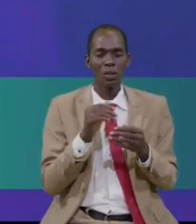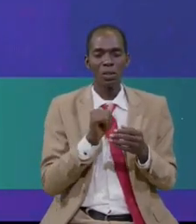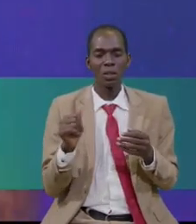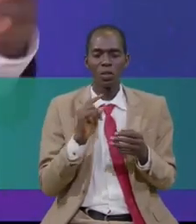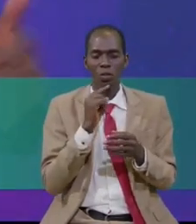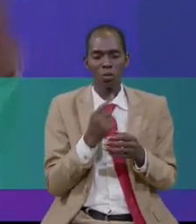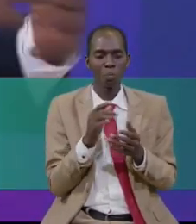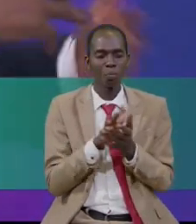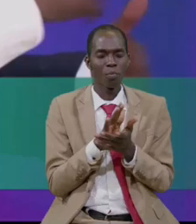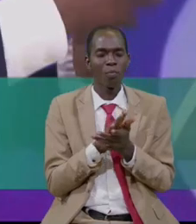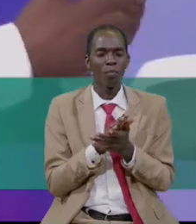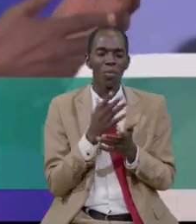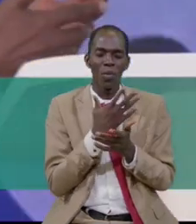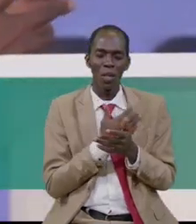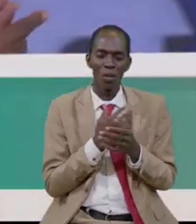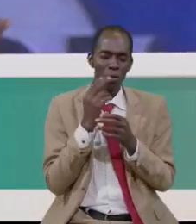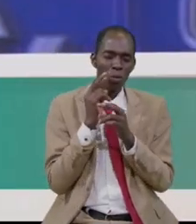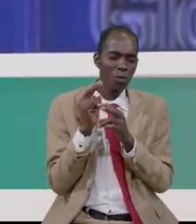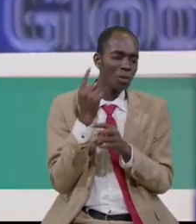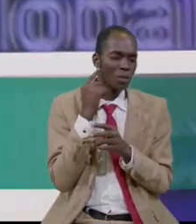ce que le banquier dit.